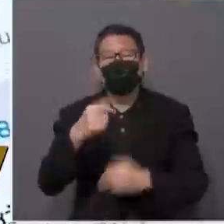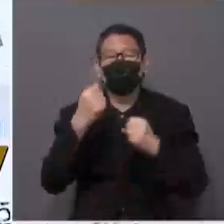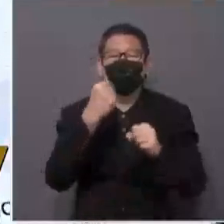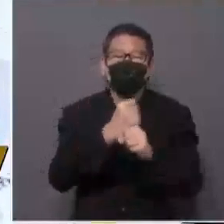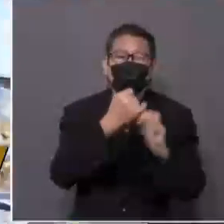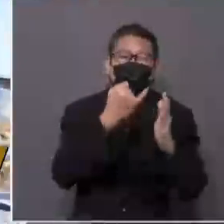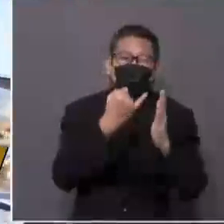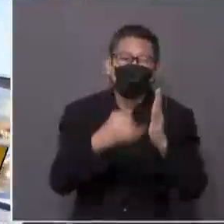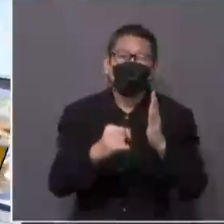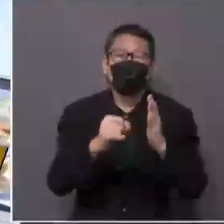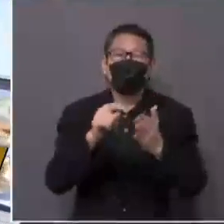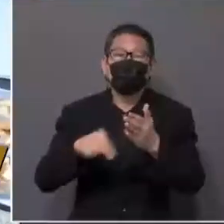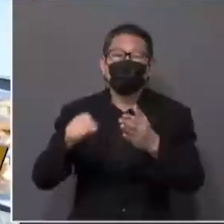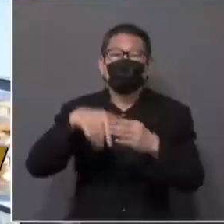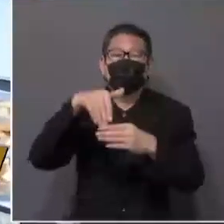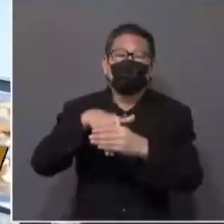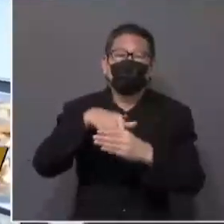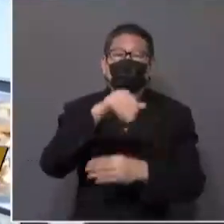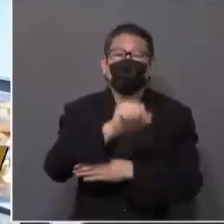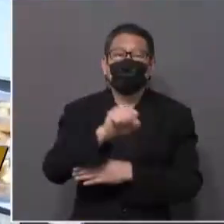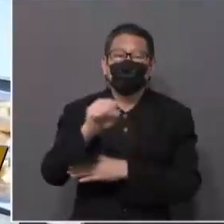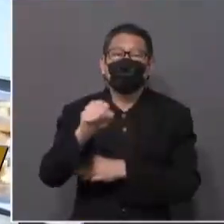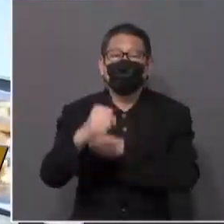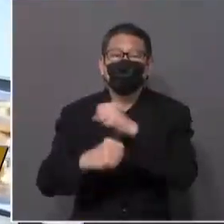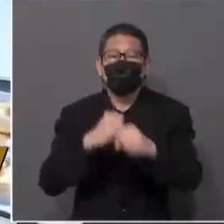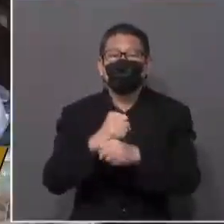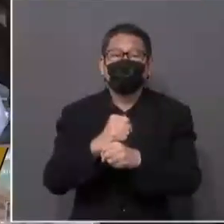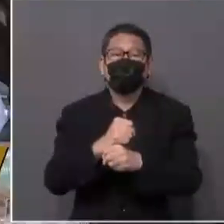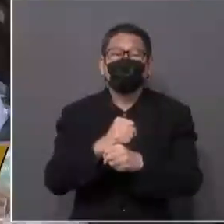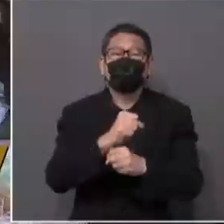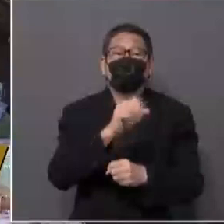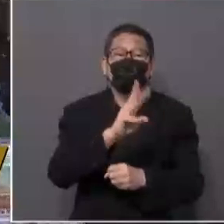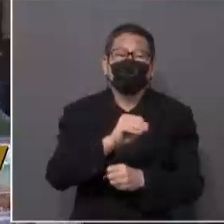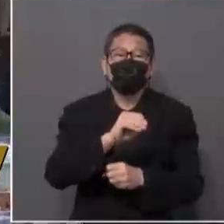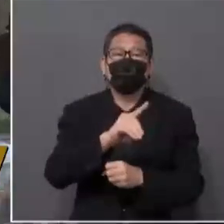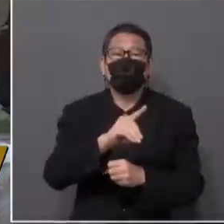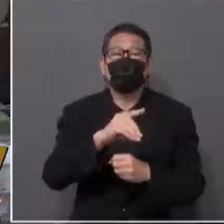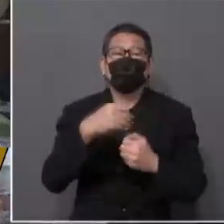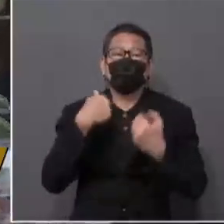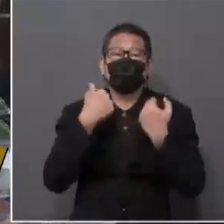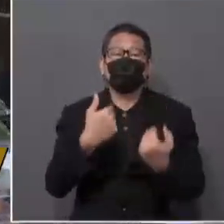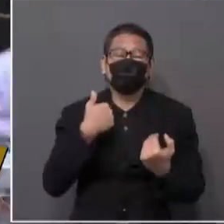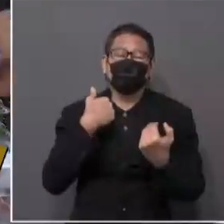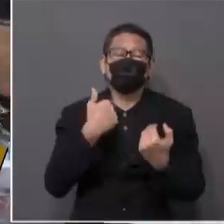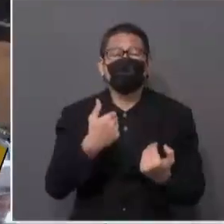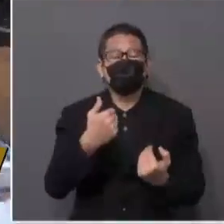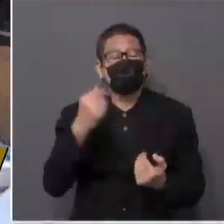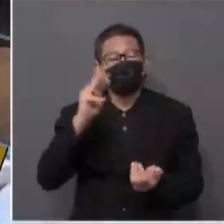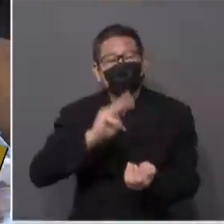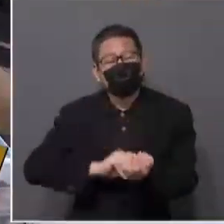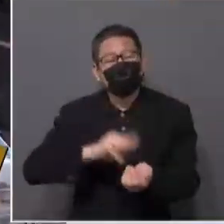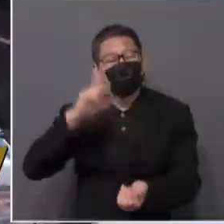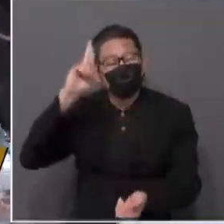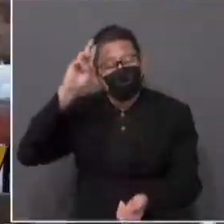ากขายผพอรอป.วาด้การเลือกตั้งสอ2,561 มาตรา 73 วเลฟ 5 หอไม้นะครับทนนี้ครทั้ทของหมอราวี